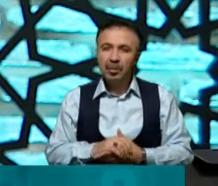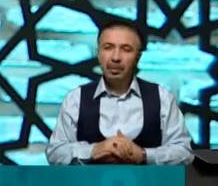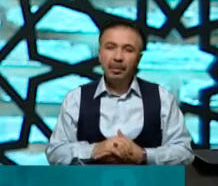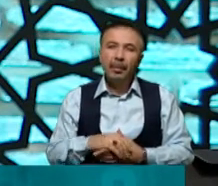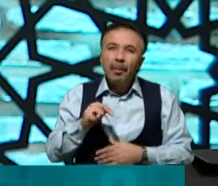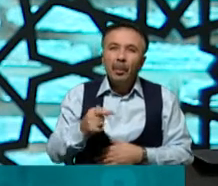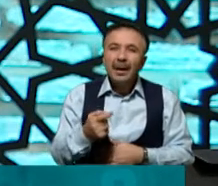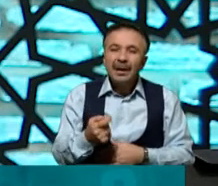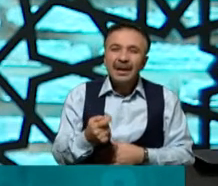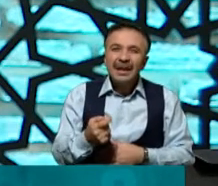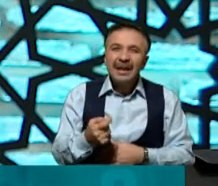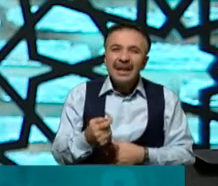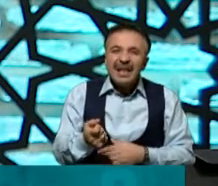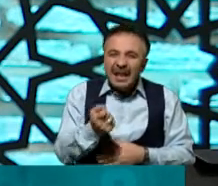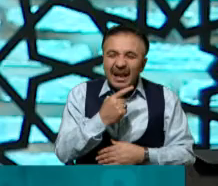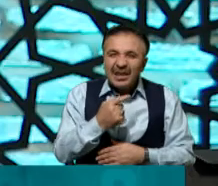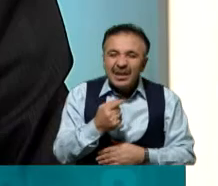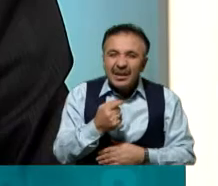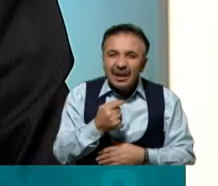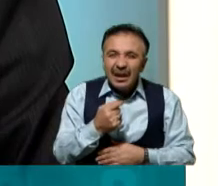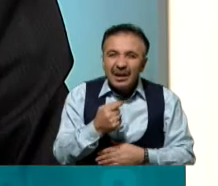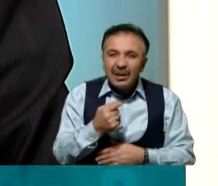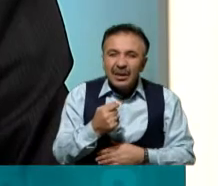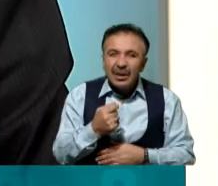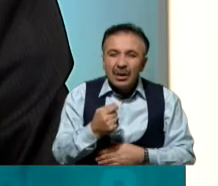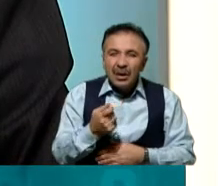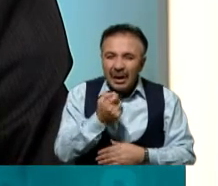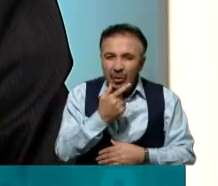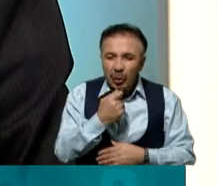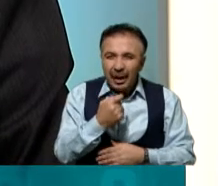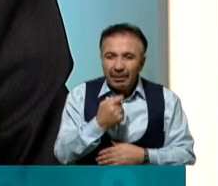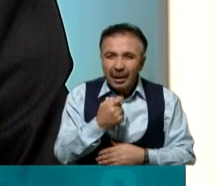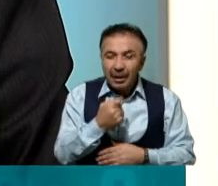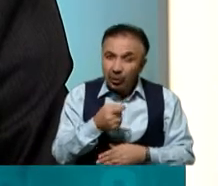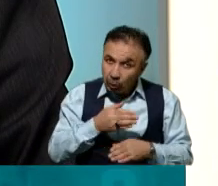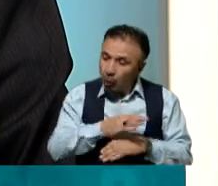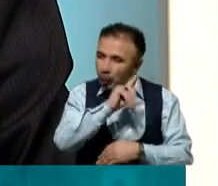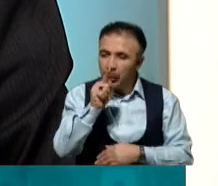Bunları kullanmakta dinen bir mahsur var mı? Bu konuda hiç kendisini sıkıntıya sokmasın. Bizim dinimiz